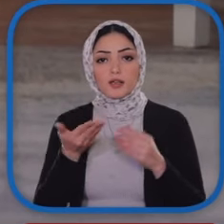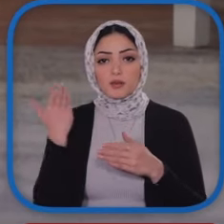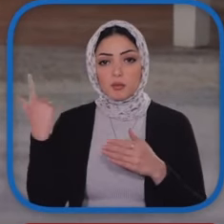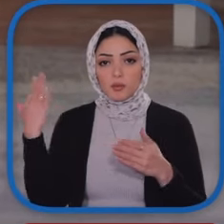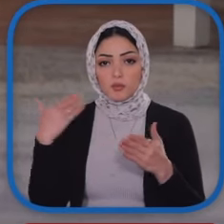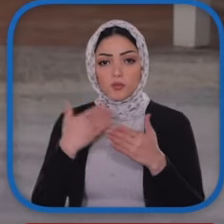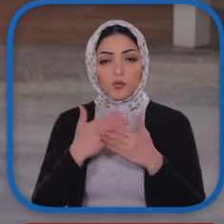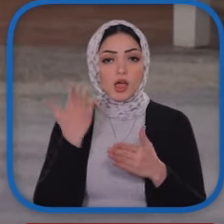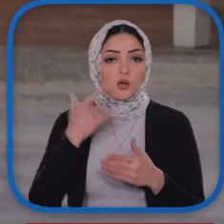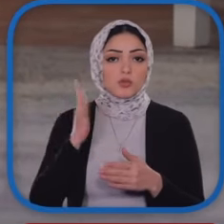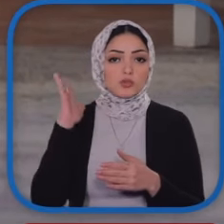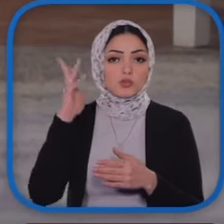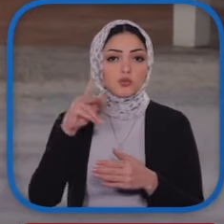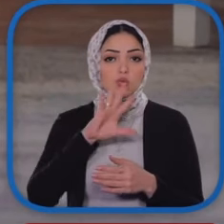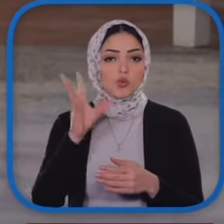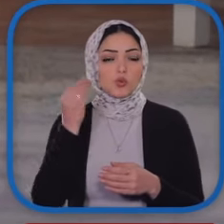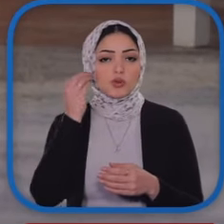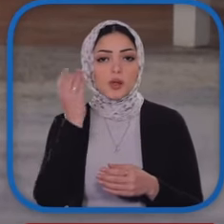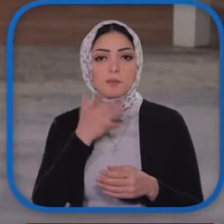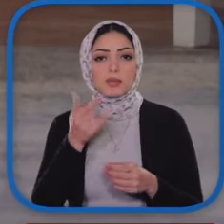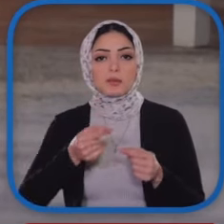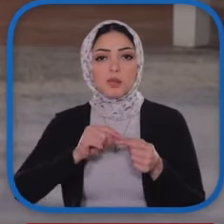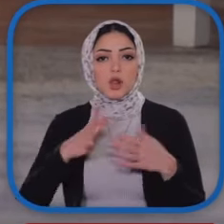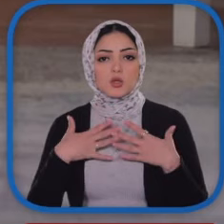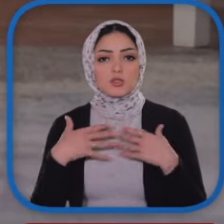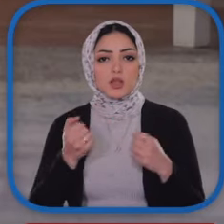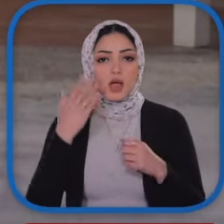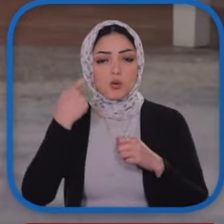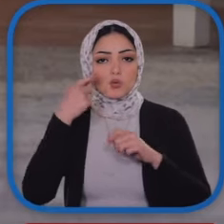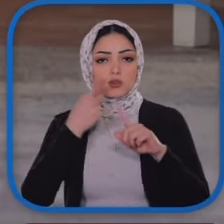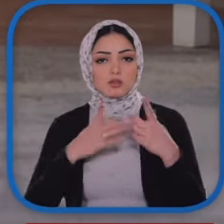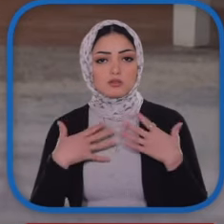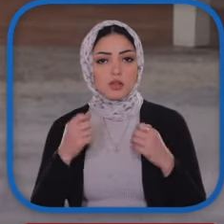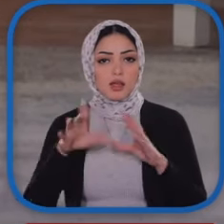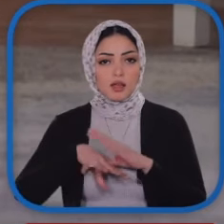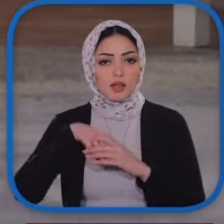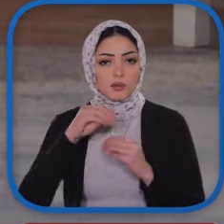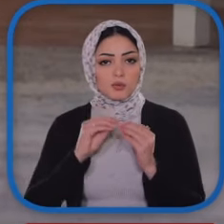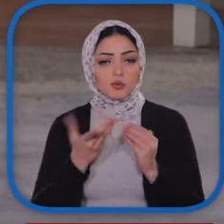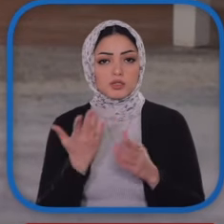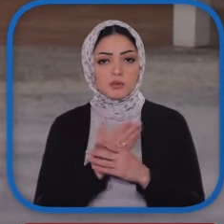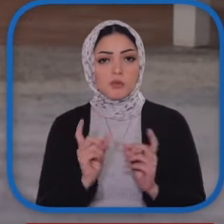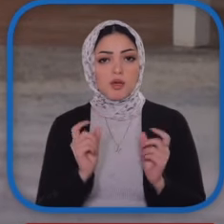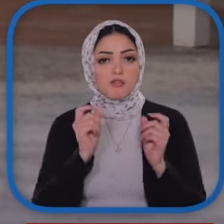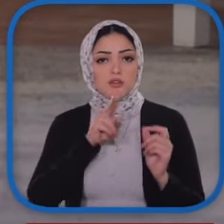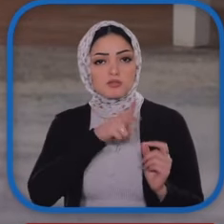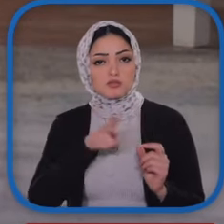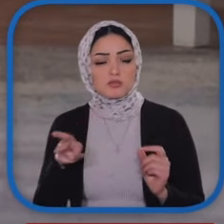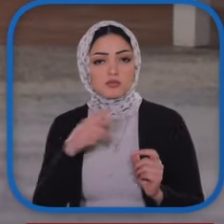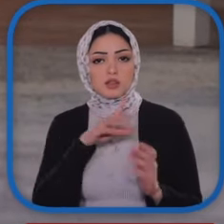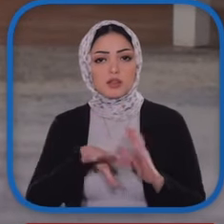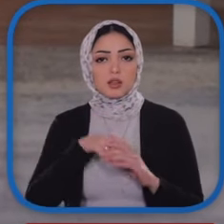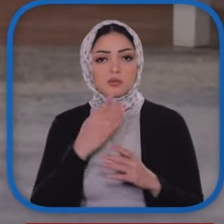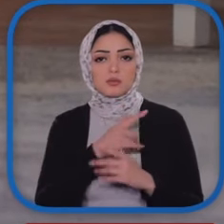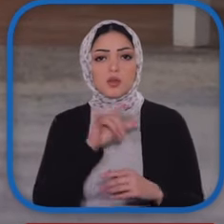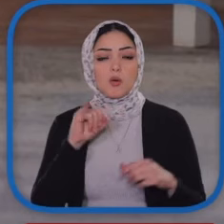قوي في الفترة الأخيرة، في السنوات الأخيرة، بسبب مبادرة 100 مليون صحة بالفيروسات الكبدية بصفة عامة، وكان على